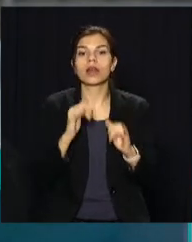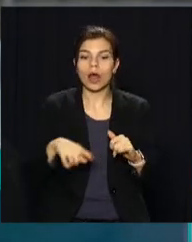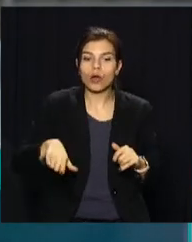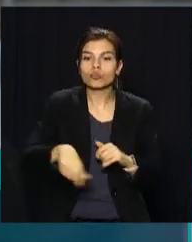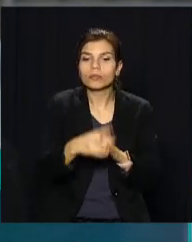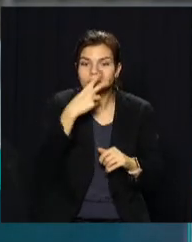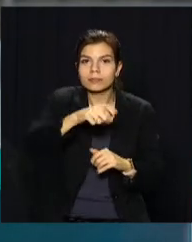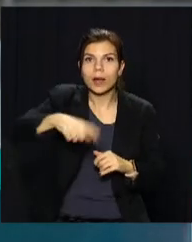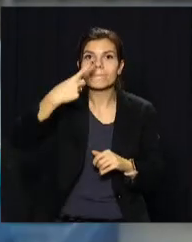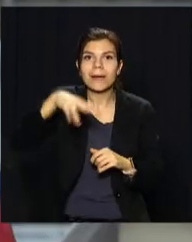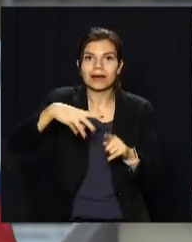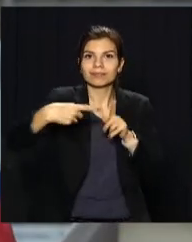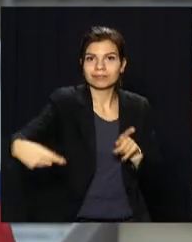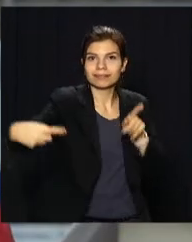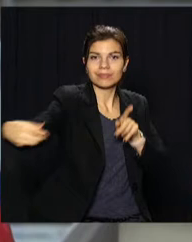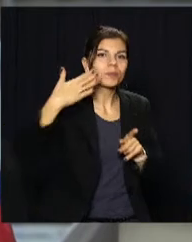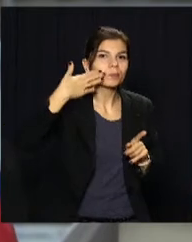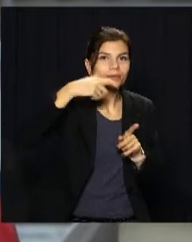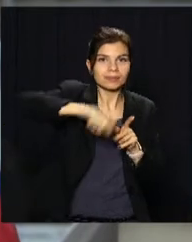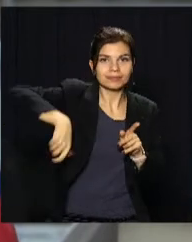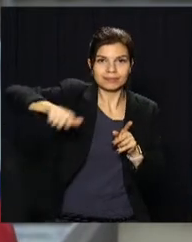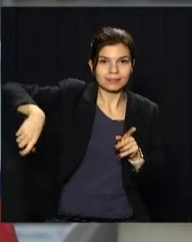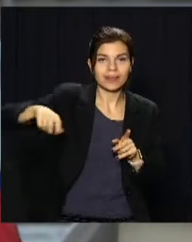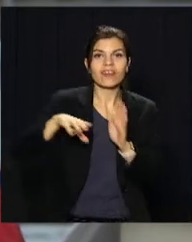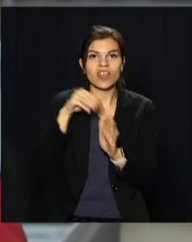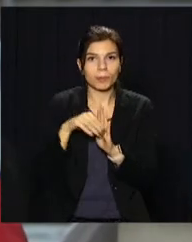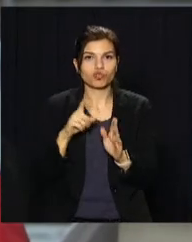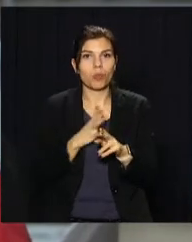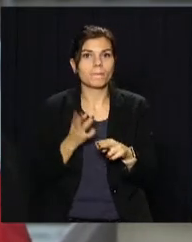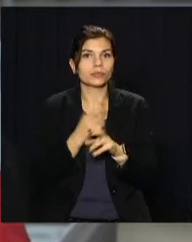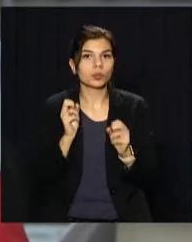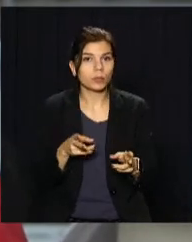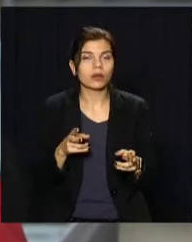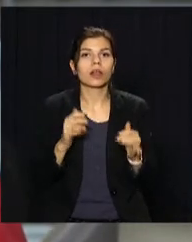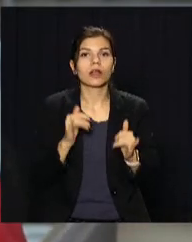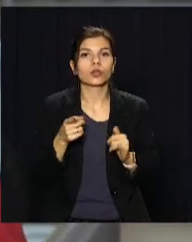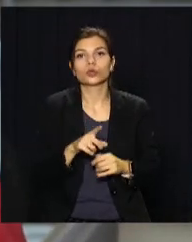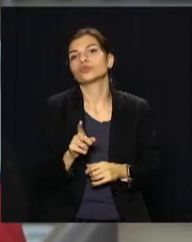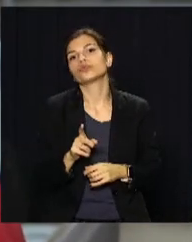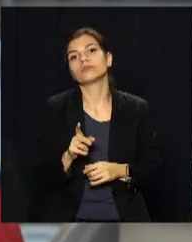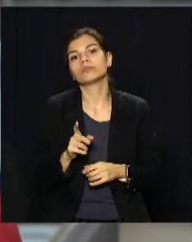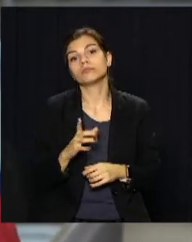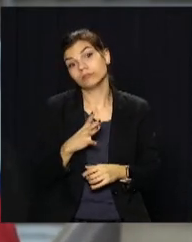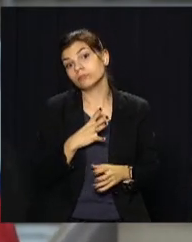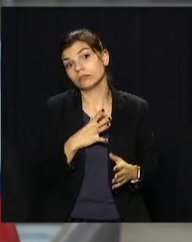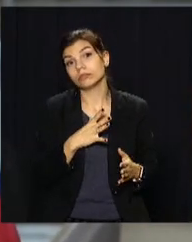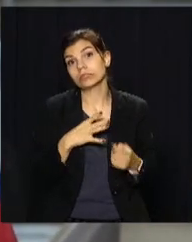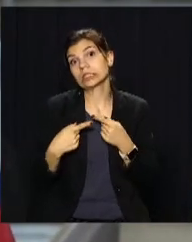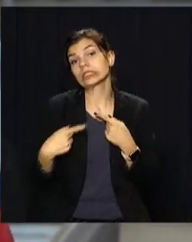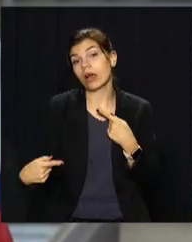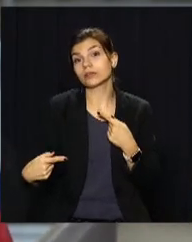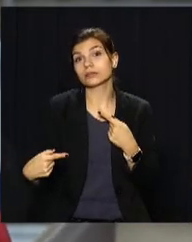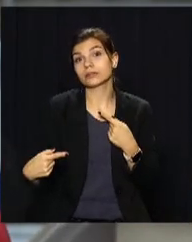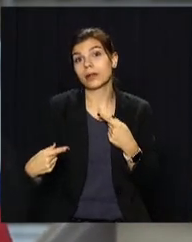розмітки для безпечного проведення виборів, для того, щоб була дистанція